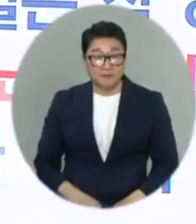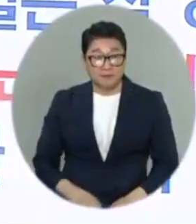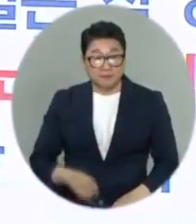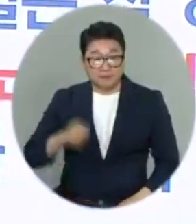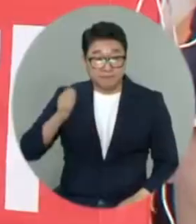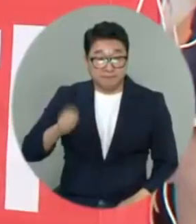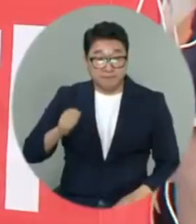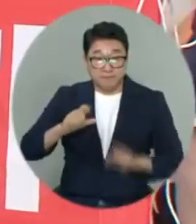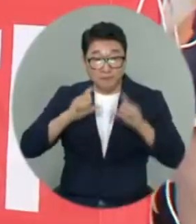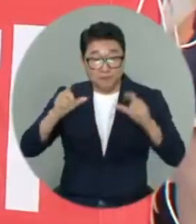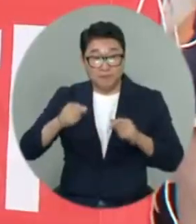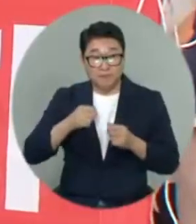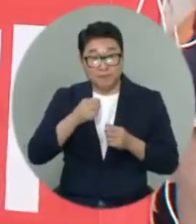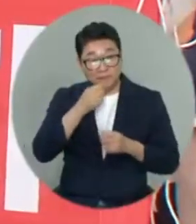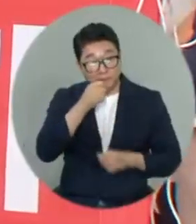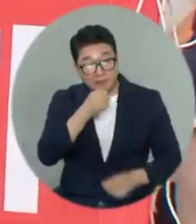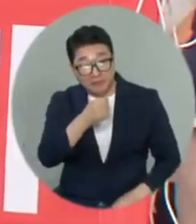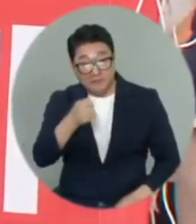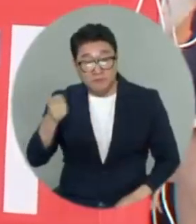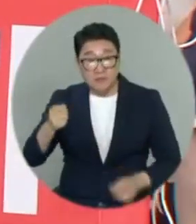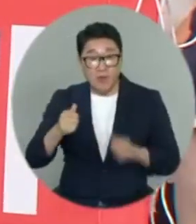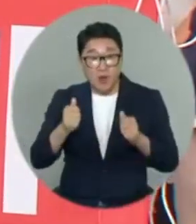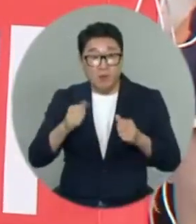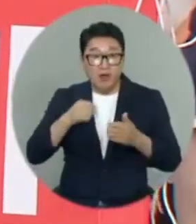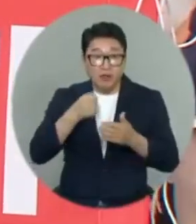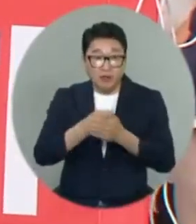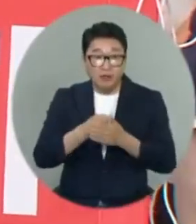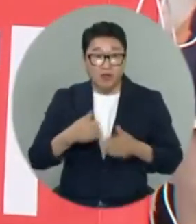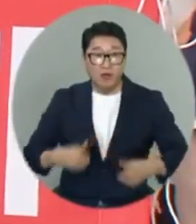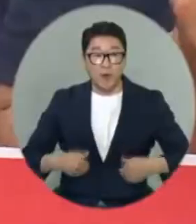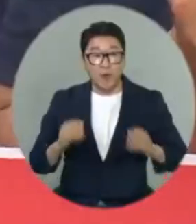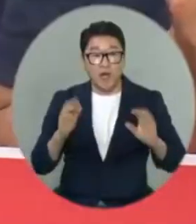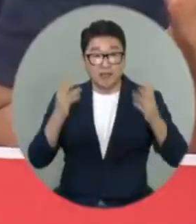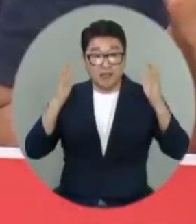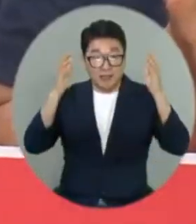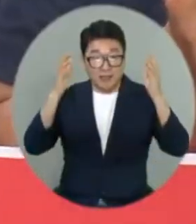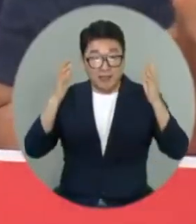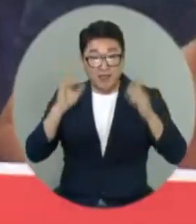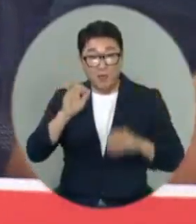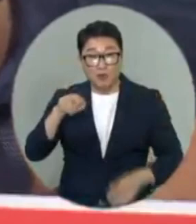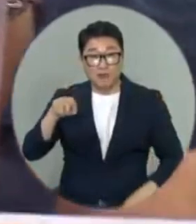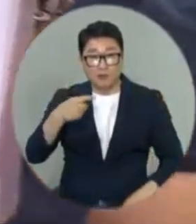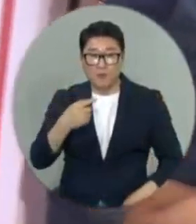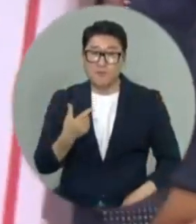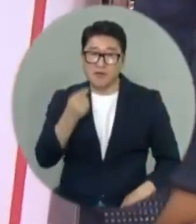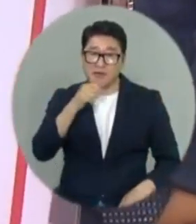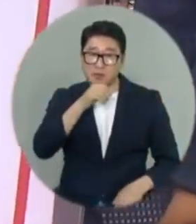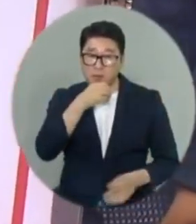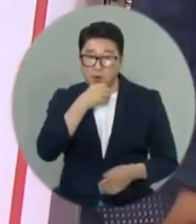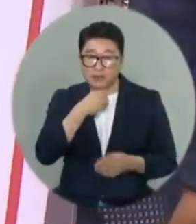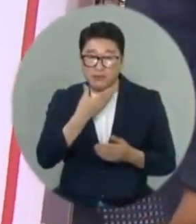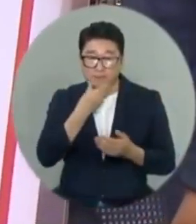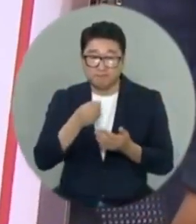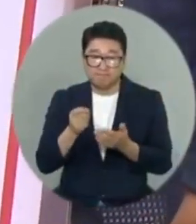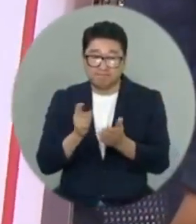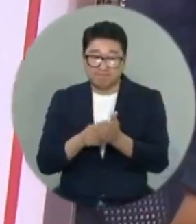후 기자회견을 연 노조는 법원 판결을 환영한다며 포스코의 복지 혜택 지원을 촉구했습니다.